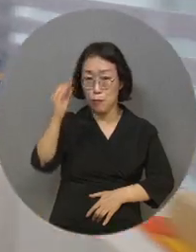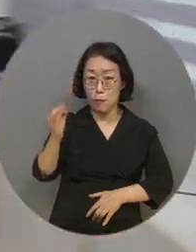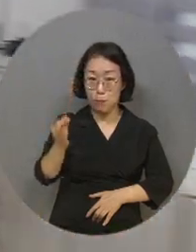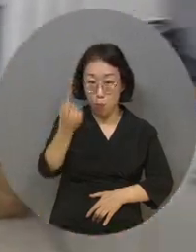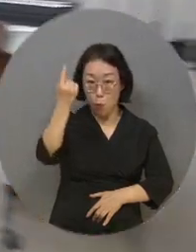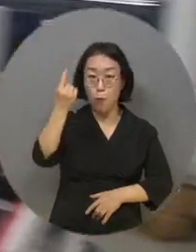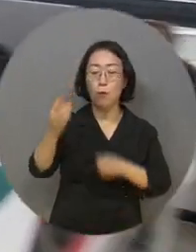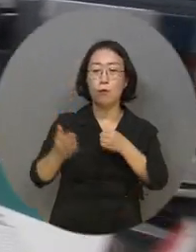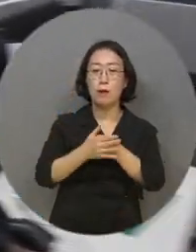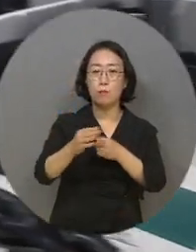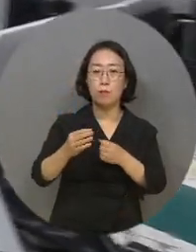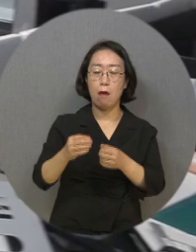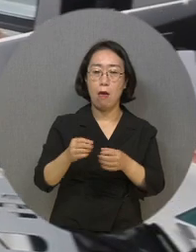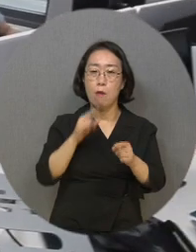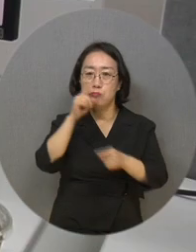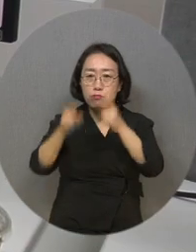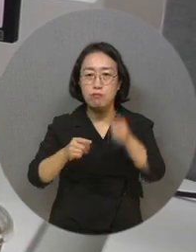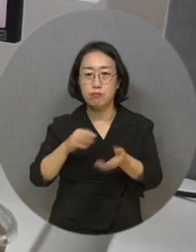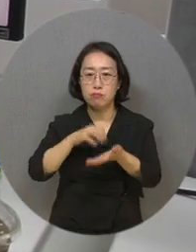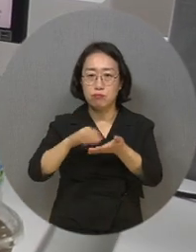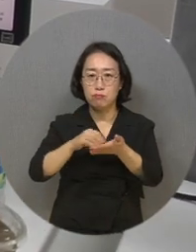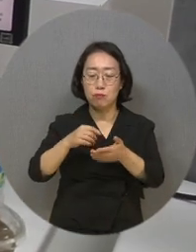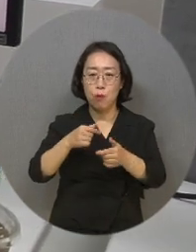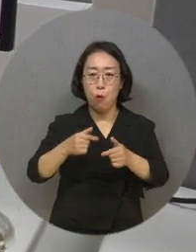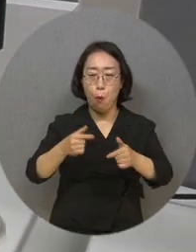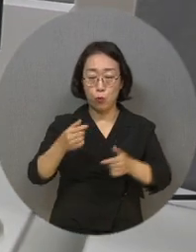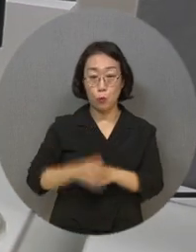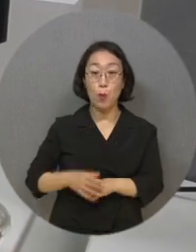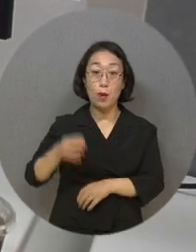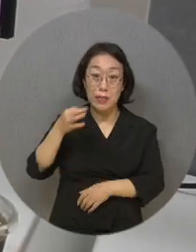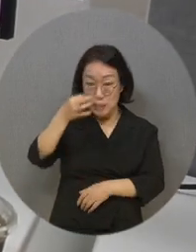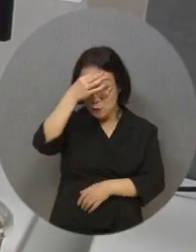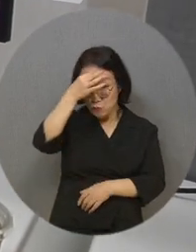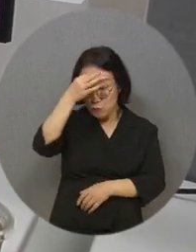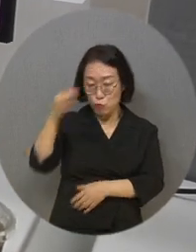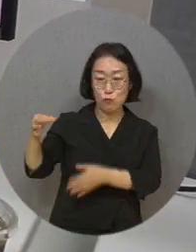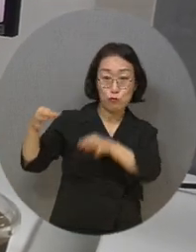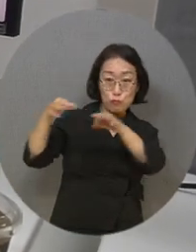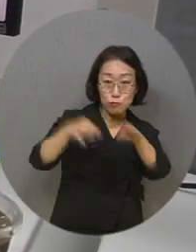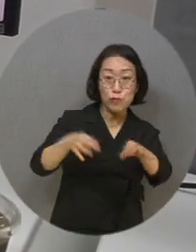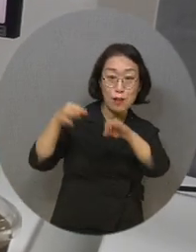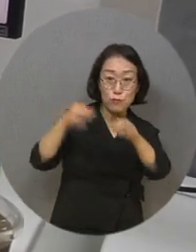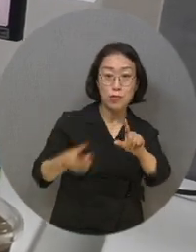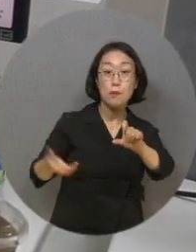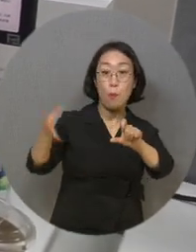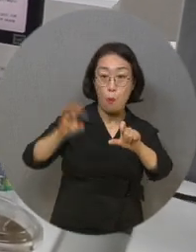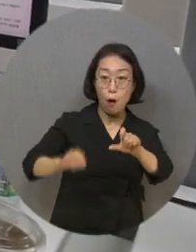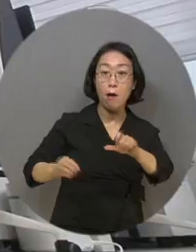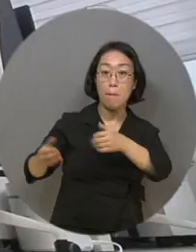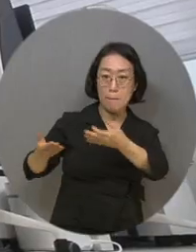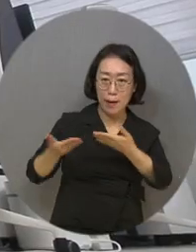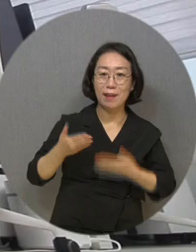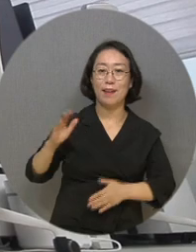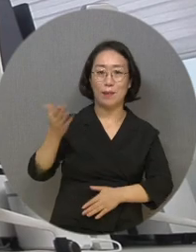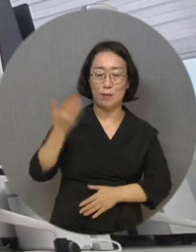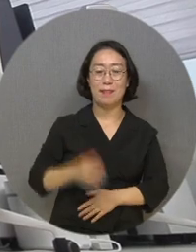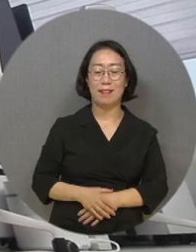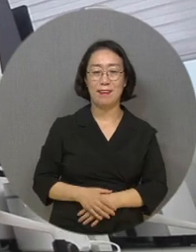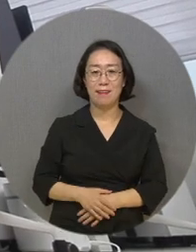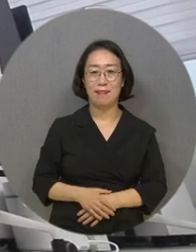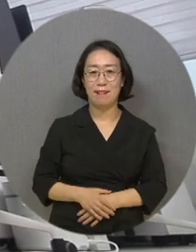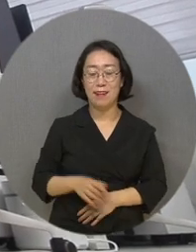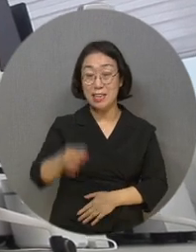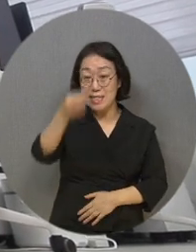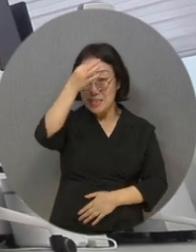매출 급증과 함께 15억 원대 기술 투자까지 유치할 만큼 회사는 성장 일로입니다.